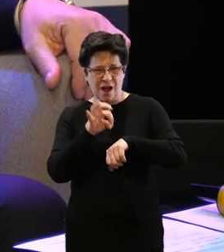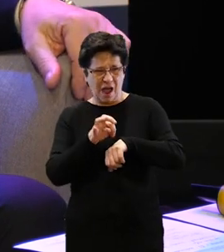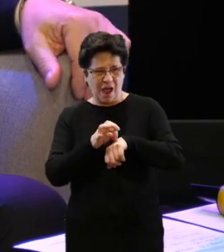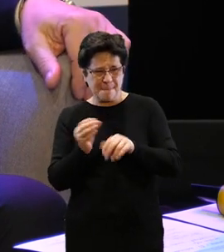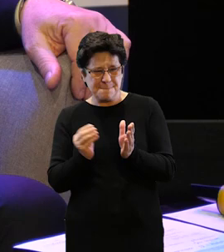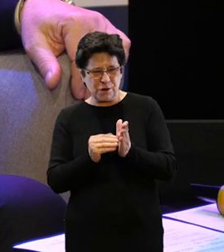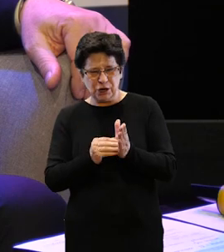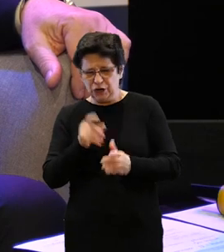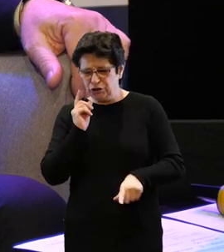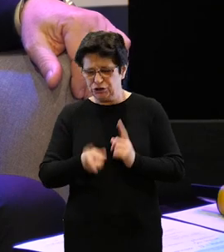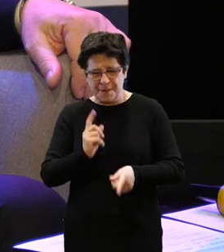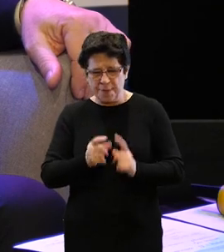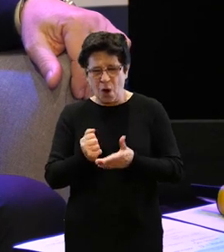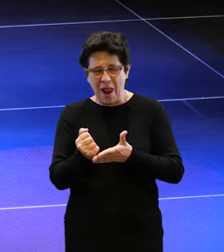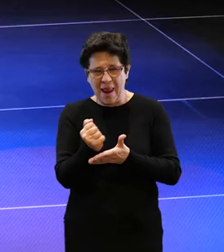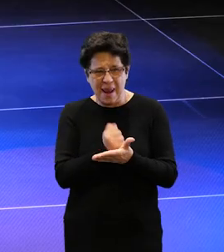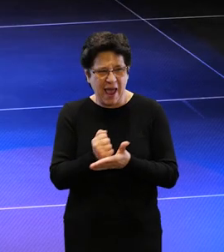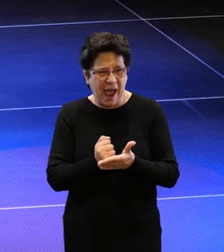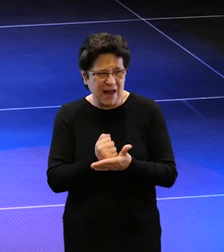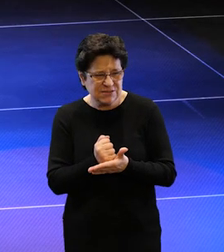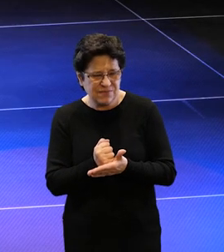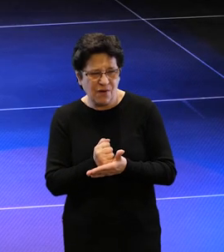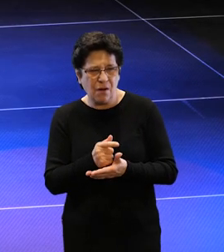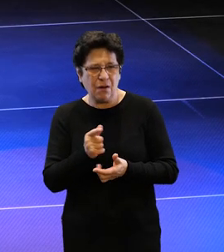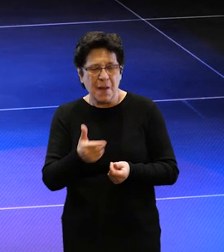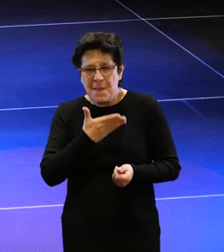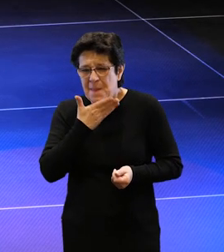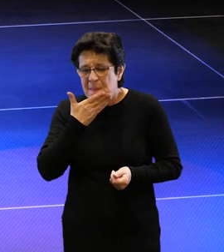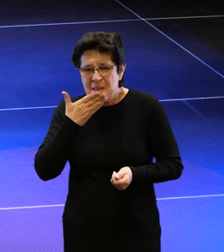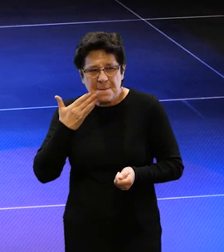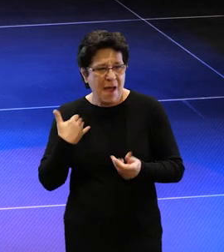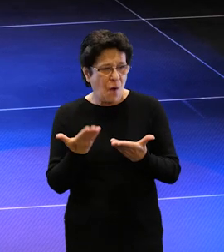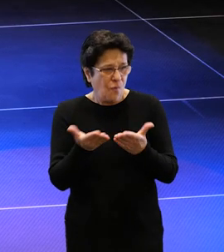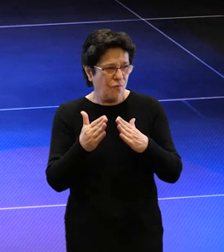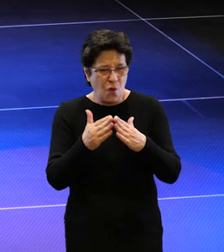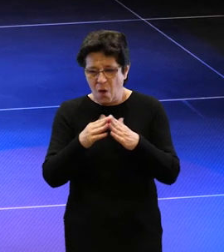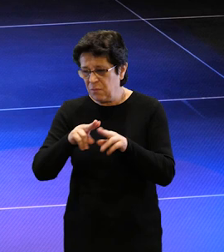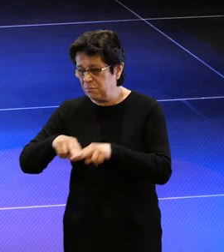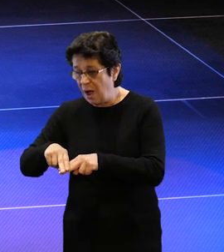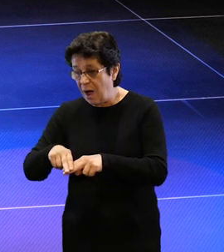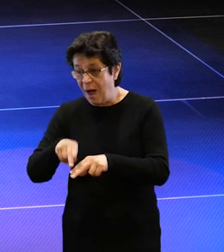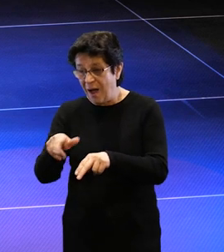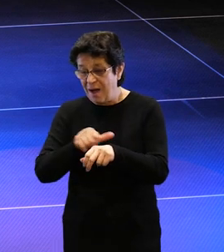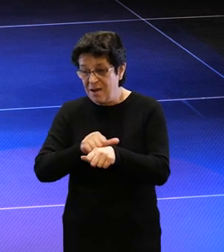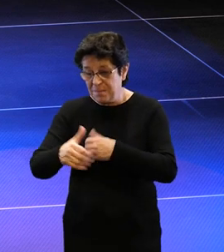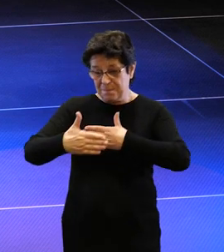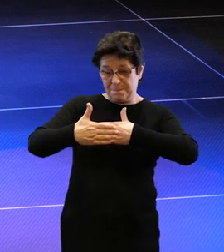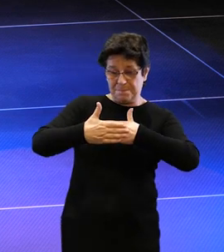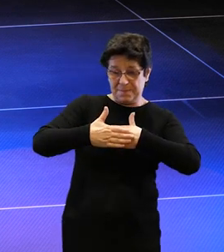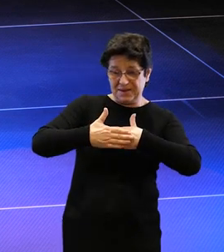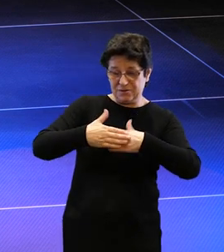szybko lekarstwa No to nie miał ich w swoim zasobie w mieszkaniu ale skoro parę metrów dalej był